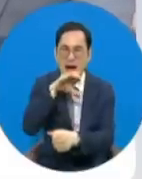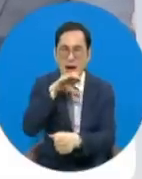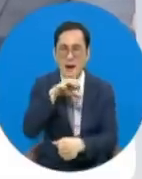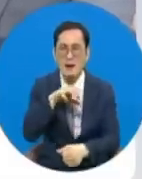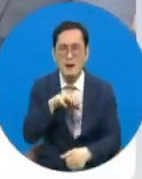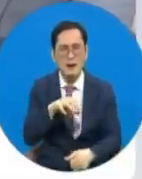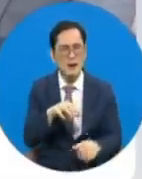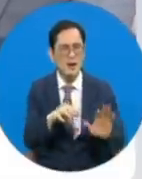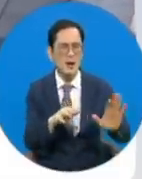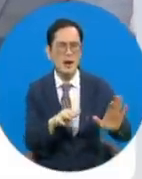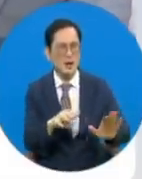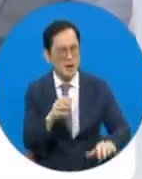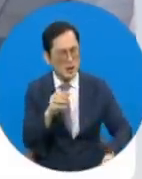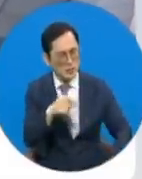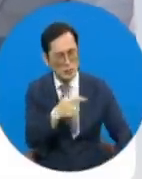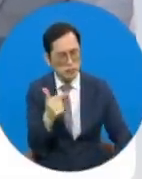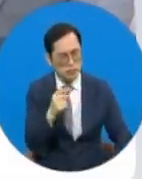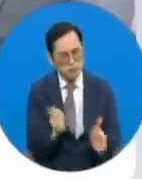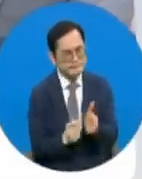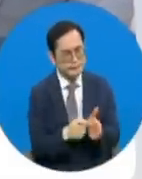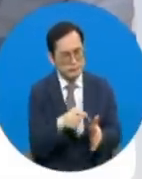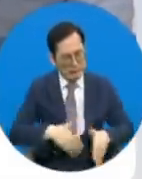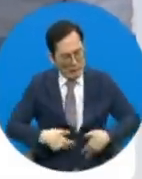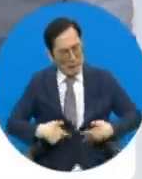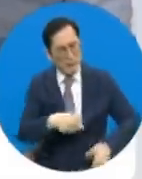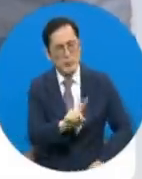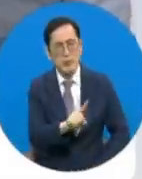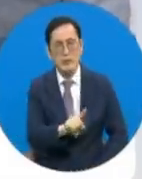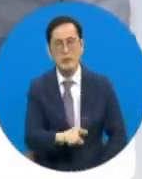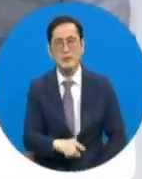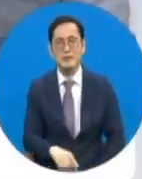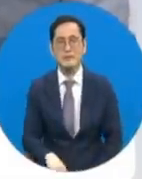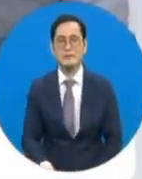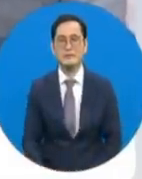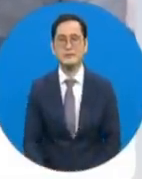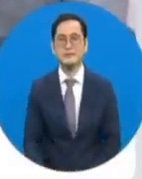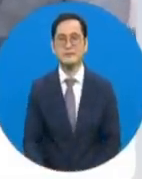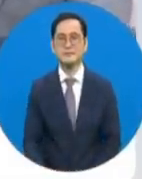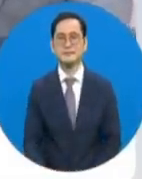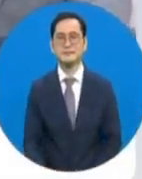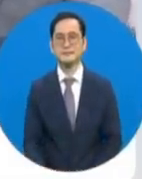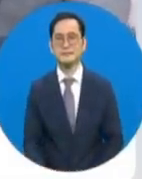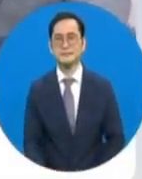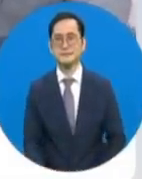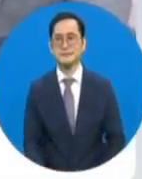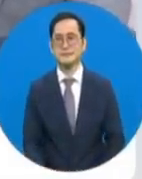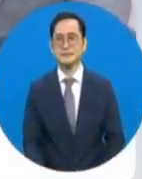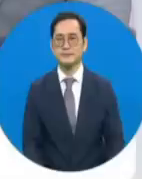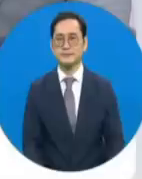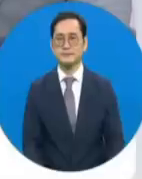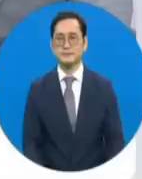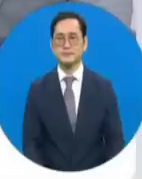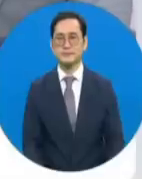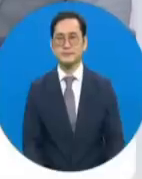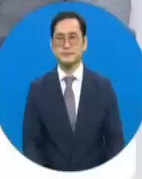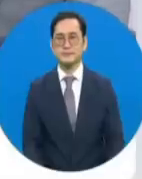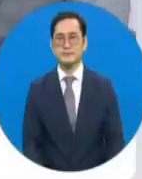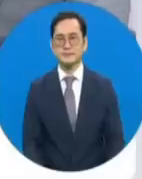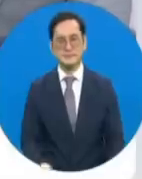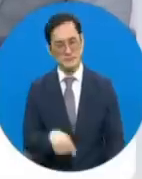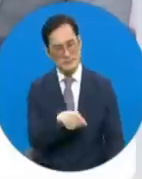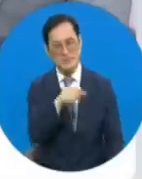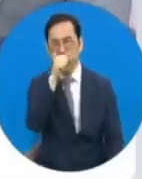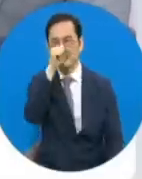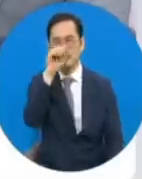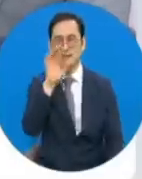뭐 그런 부분에 있어서는 너무 앞서간다라고 하는 생각이 들고요. 이제 그런 의미에서 오히려 더